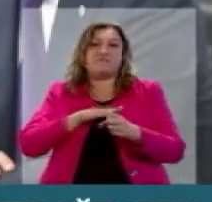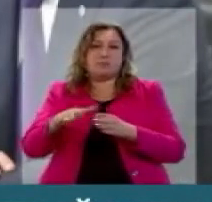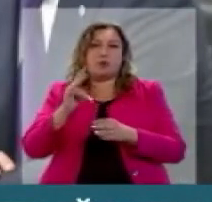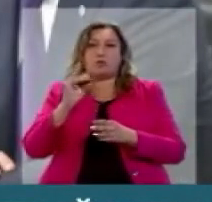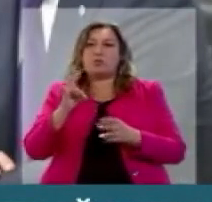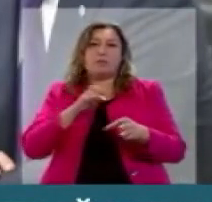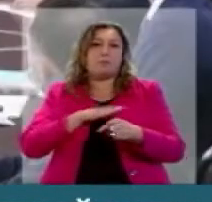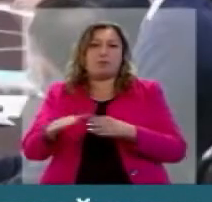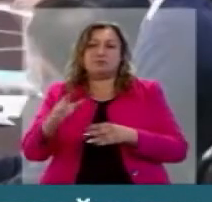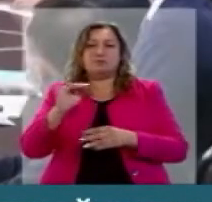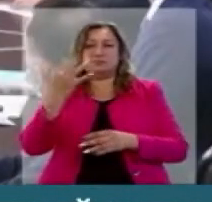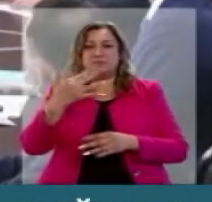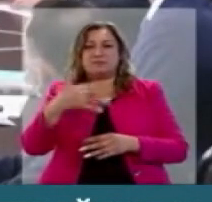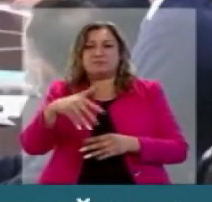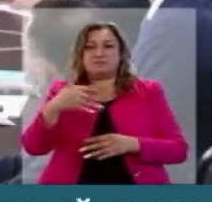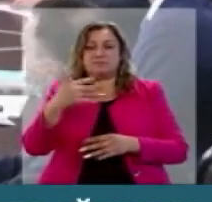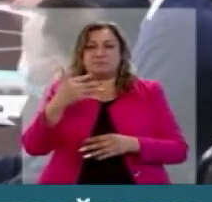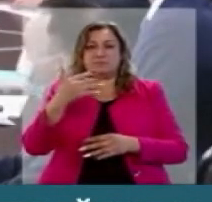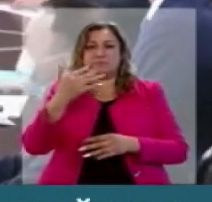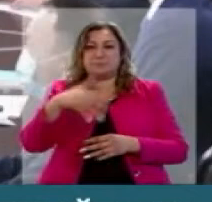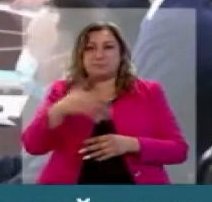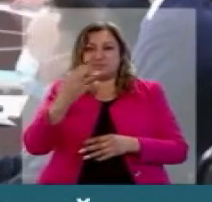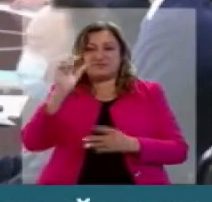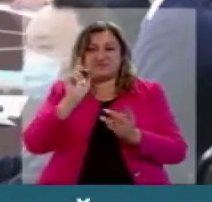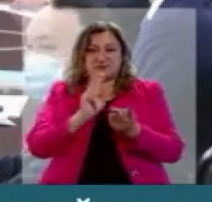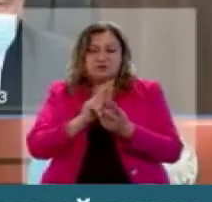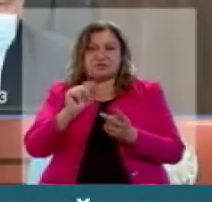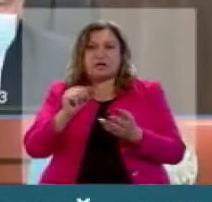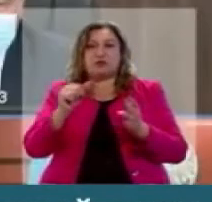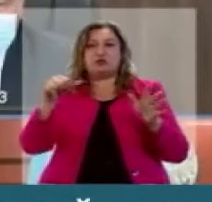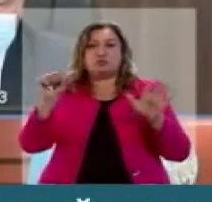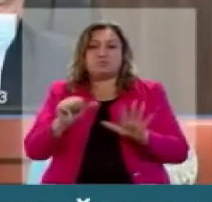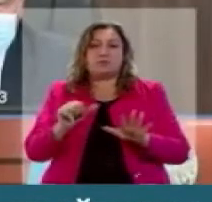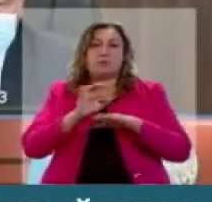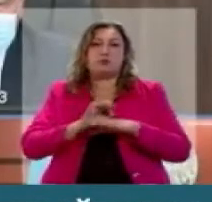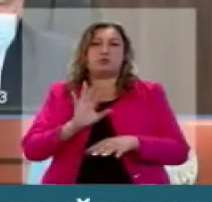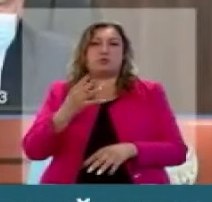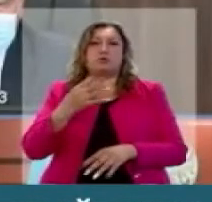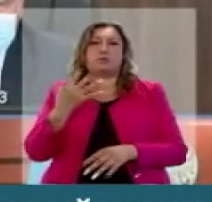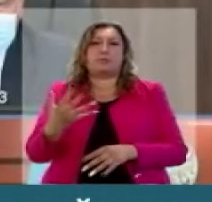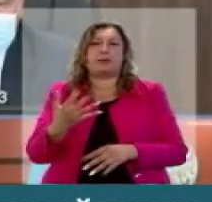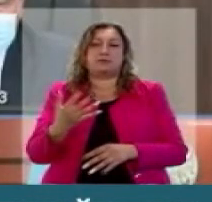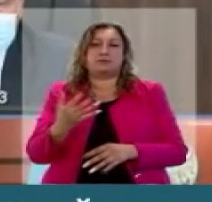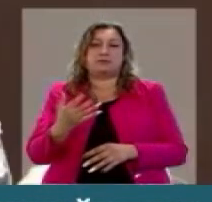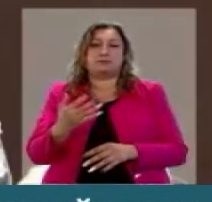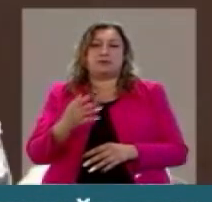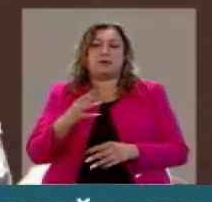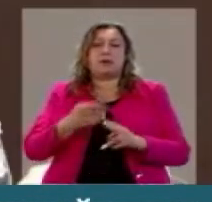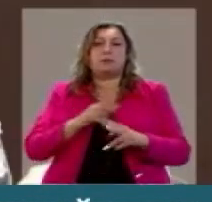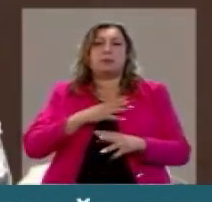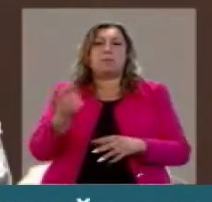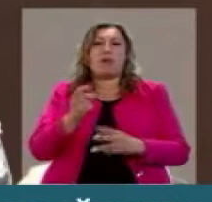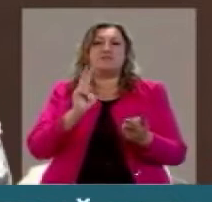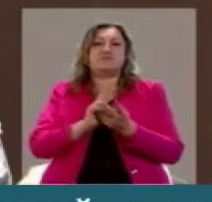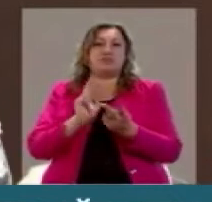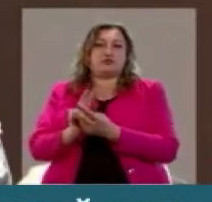солтүстік Қазақстан облысындағы кездесулері аз болған. Жиынның белгіленген уақыты сақталмаған. Бұған бірнеше министрдің бір өңірге шығуы